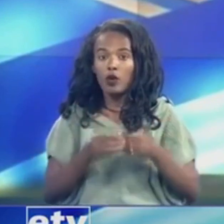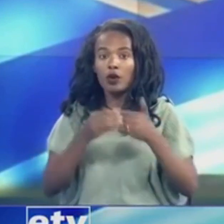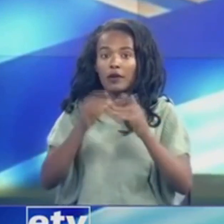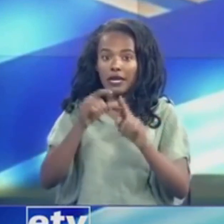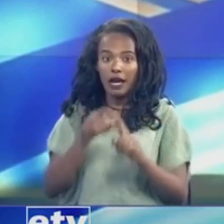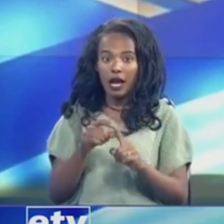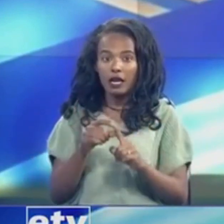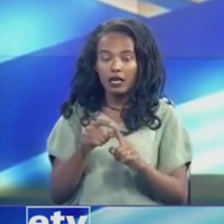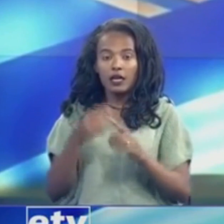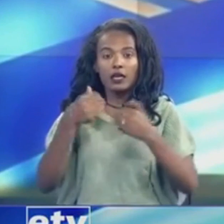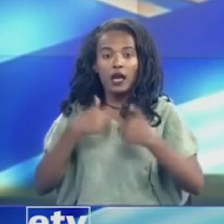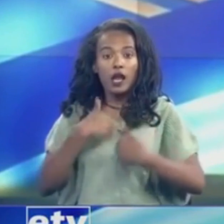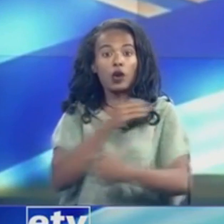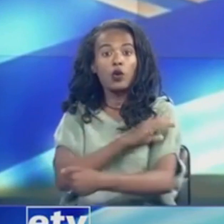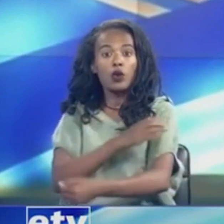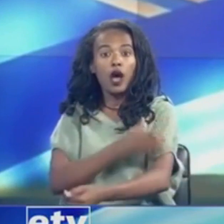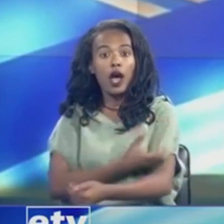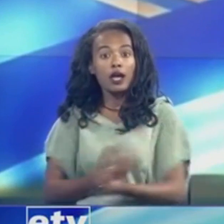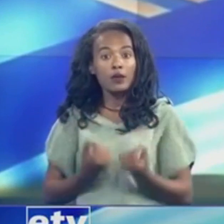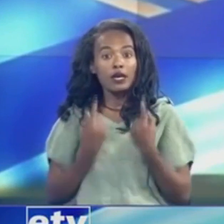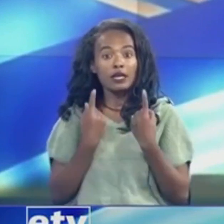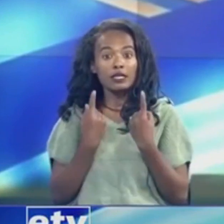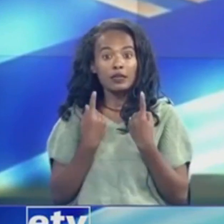ቃል ያለውን ኃይል መገንዘብ